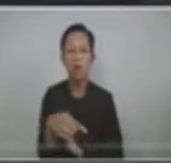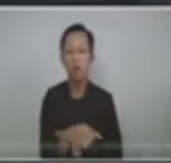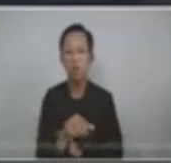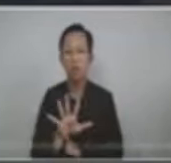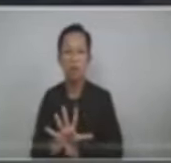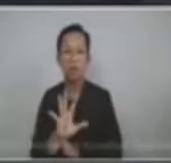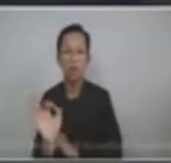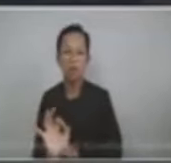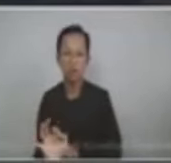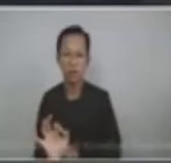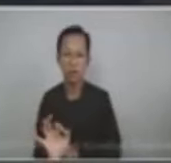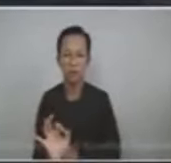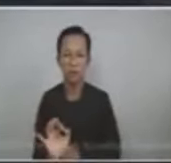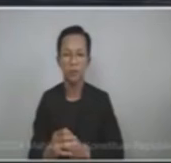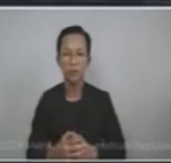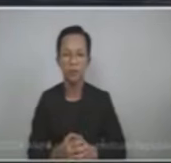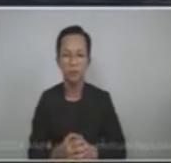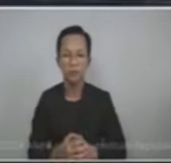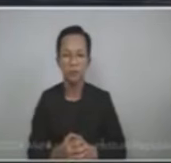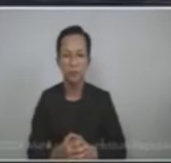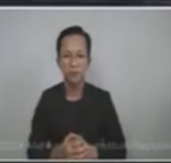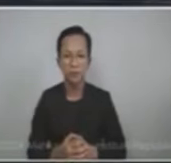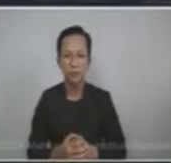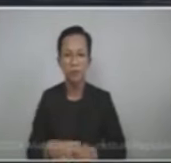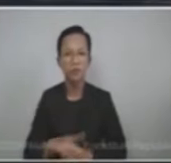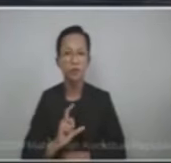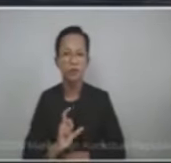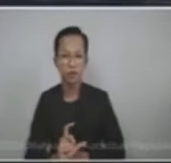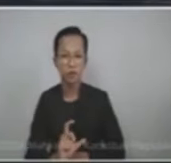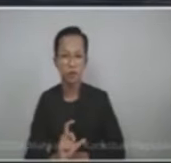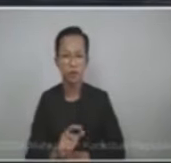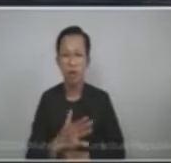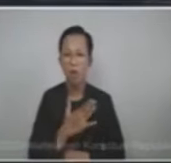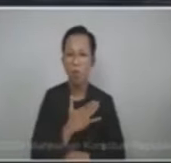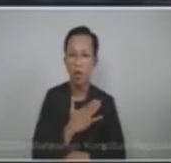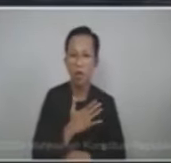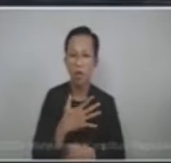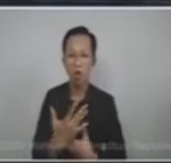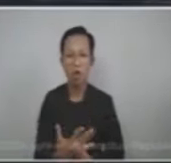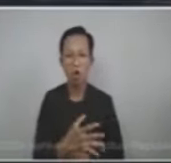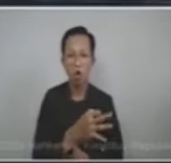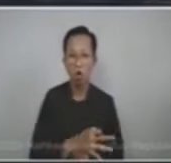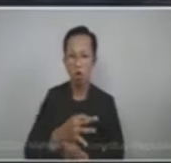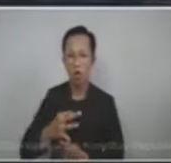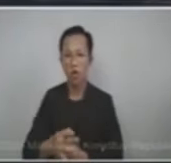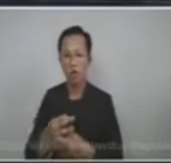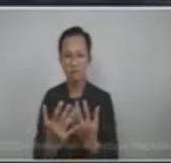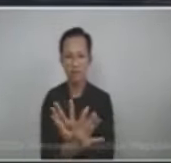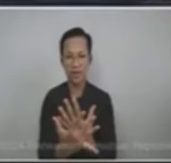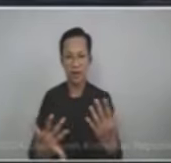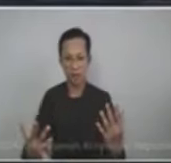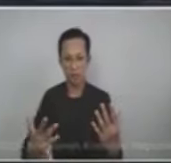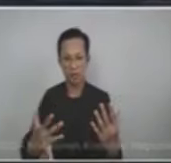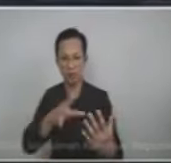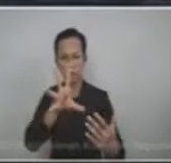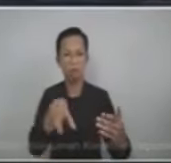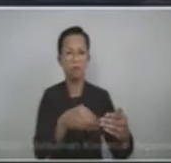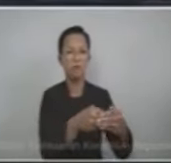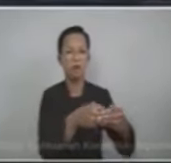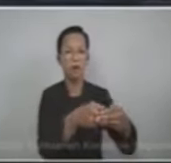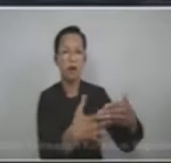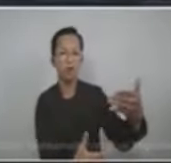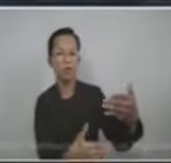kabupaten atau kota tersebut C Kabupaten atau kota dengan jumlah penduduk yang termuat pada daftar pemilih tetap lebih